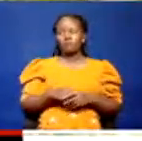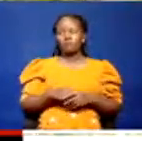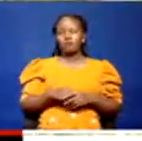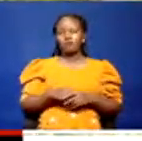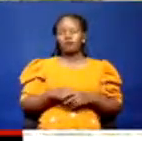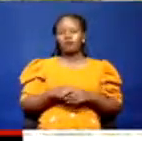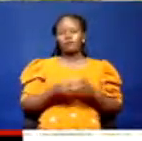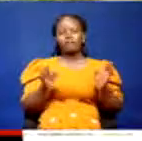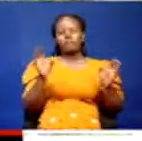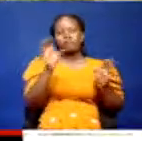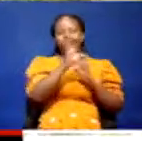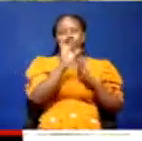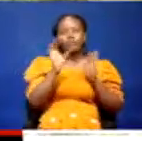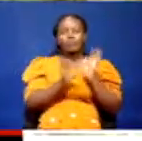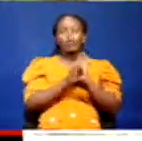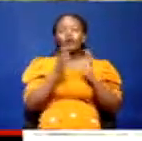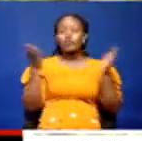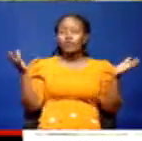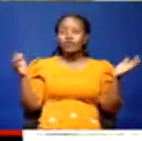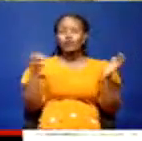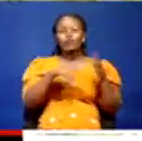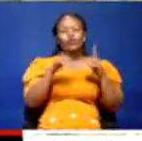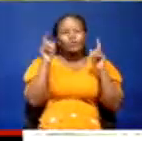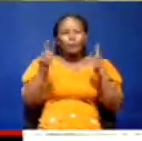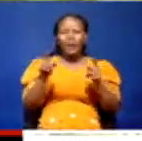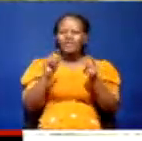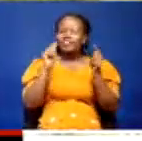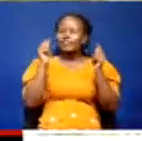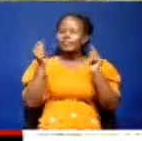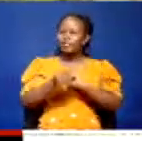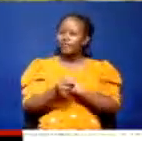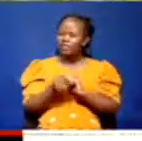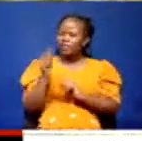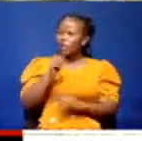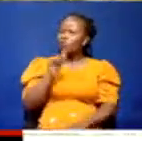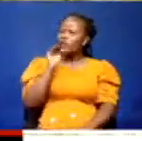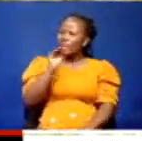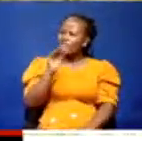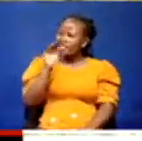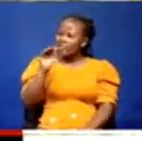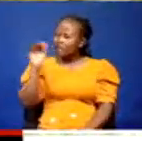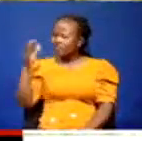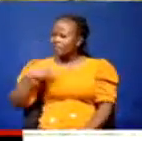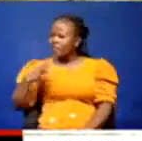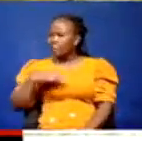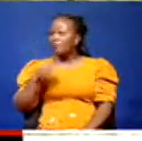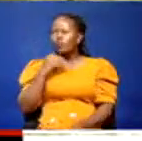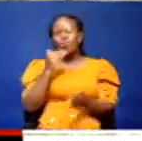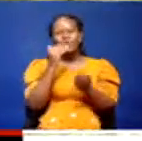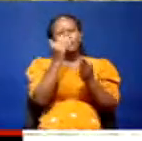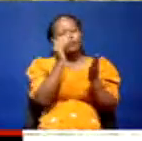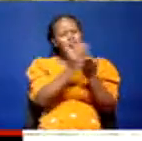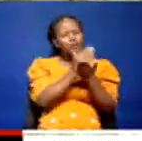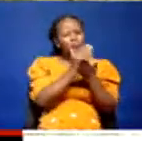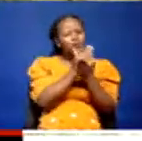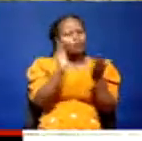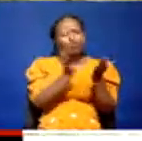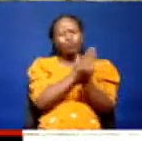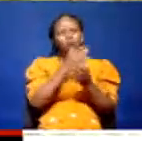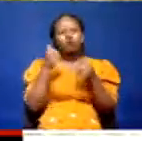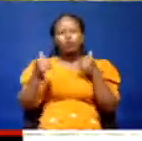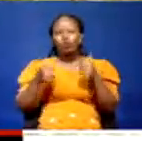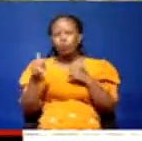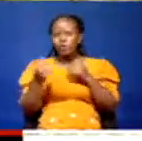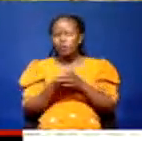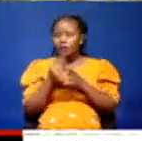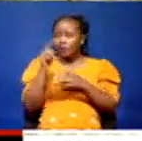Constitution, tunachange hiyo, tutakuja kuuliza wananchi ni vipengele gani tunataka waondoe. Kipengele kile nitaambia wananchi waoke